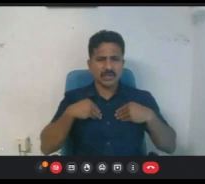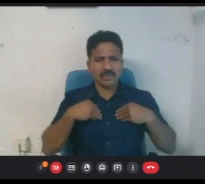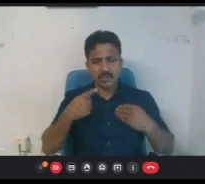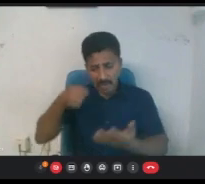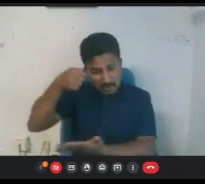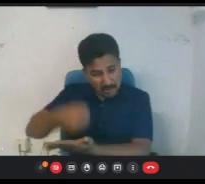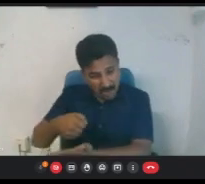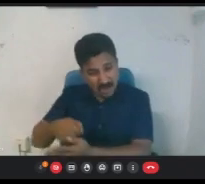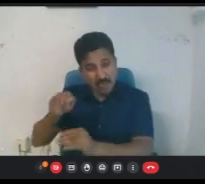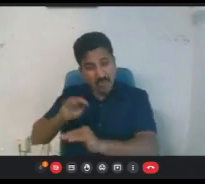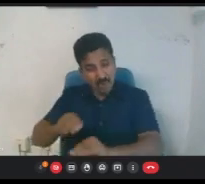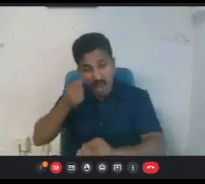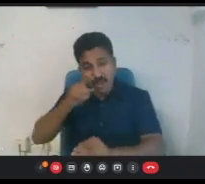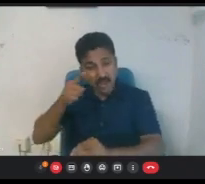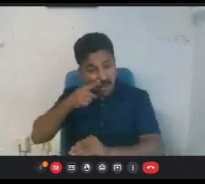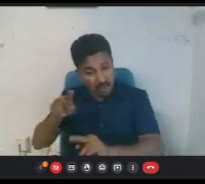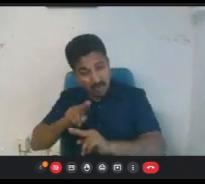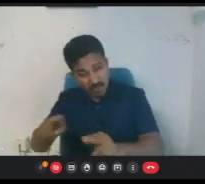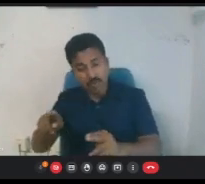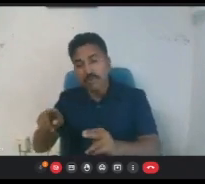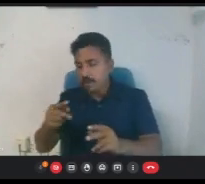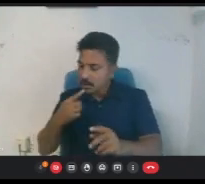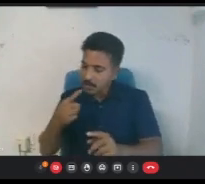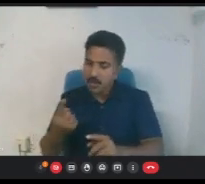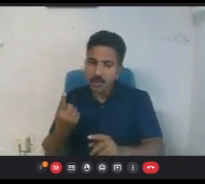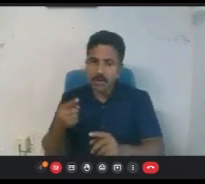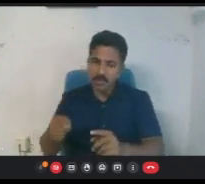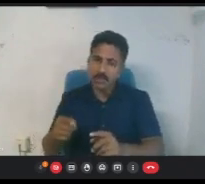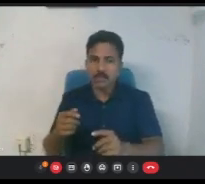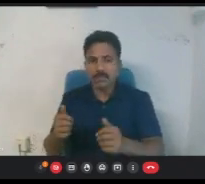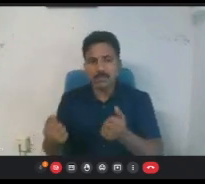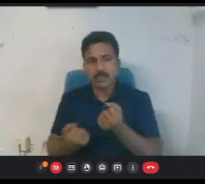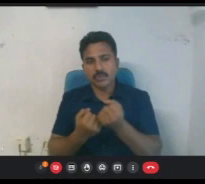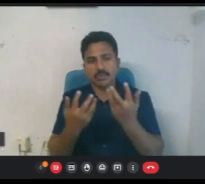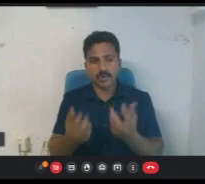തട്ടിൽ കിട്ടണമെങ്കിൽ ഞാൻ ഈ പറഞ്ഞതുപോലെ കാര്യങ്ങൾ ചെയ്താലേ നന്നായിരിക്കും.